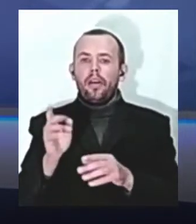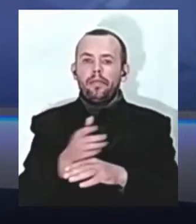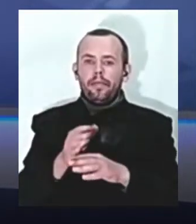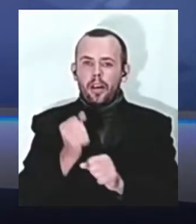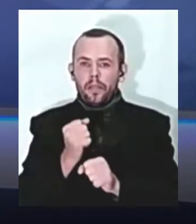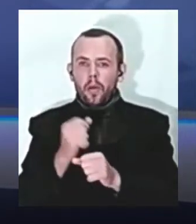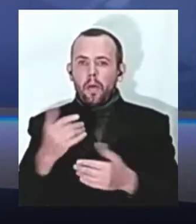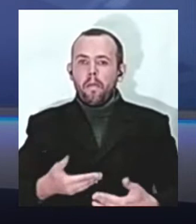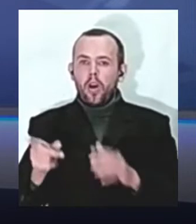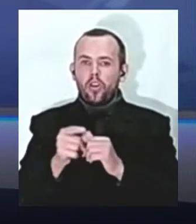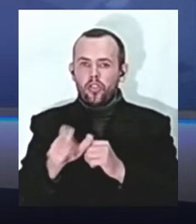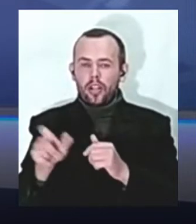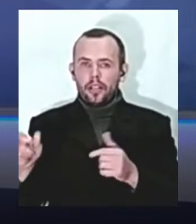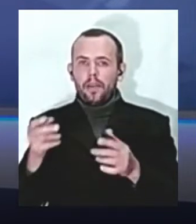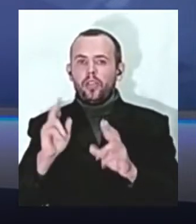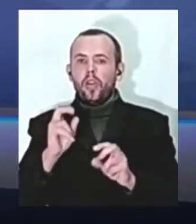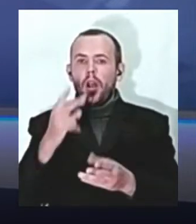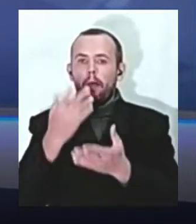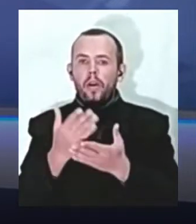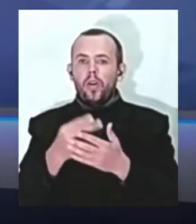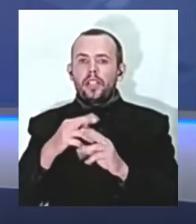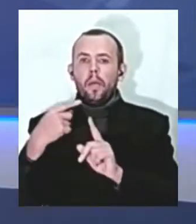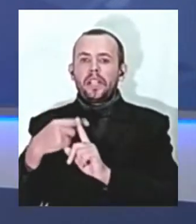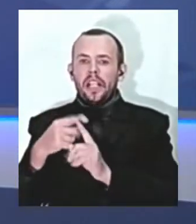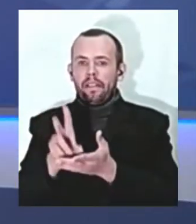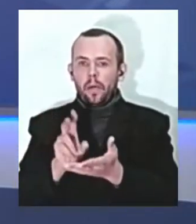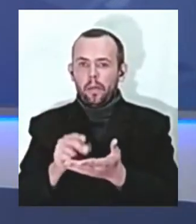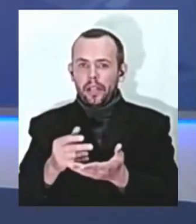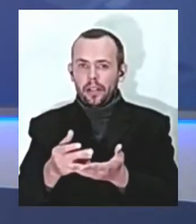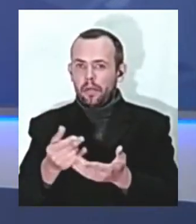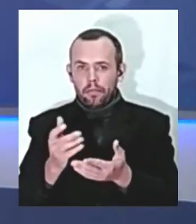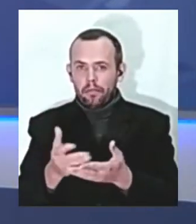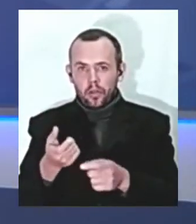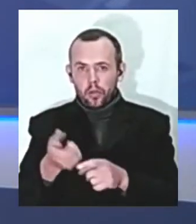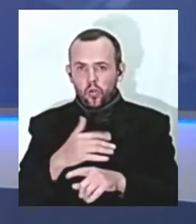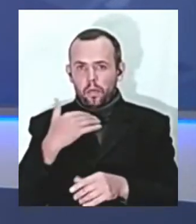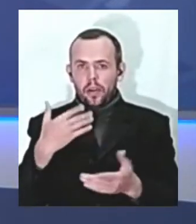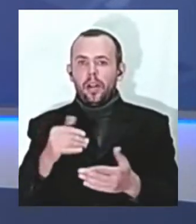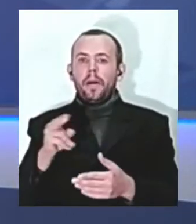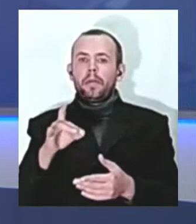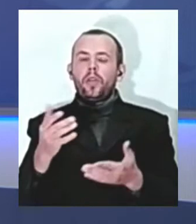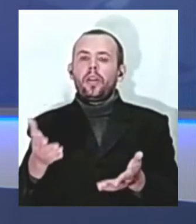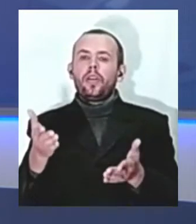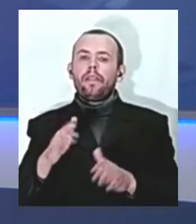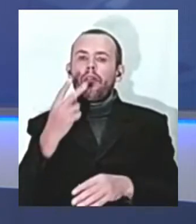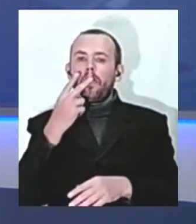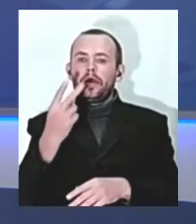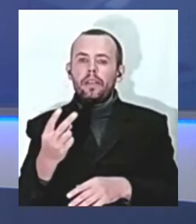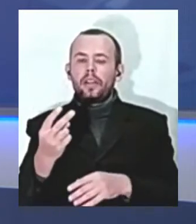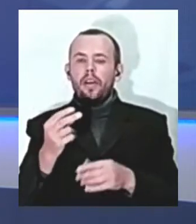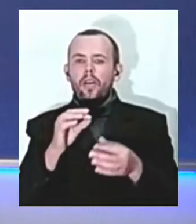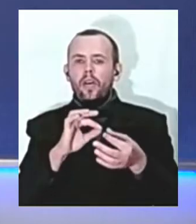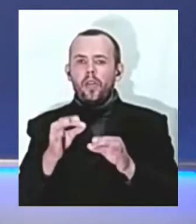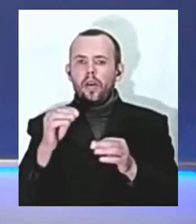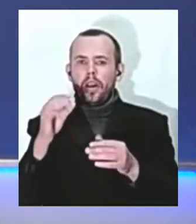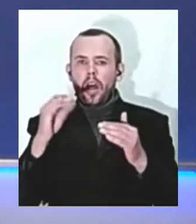як показує ці позитивні приклади. Їх дуже багато. Пане Дмитре, давайте тепер подивимося конкретно по рейтингах по 5